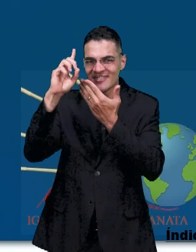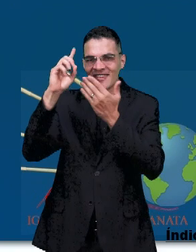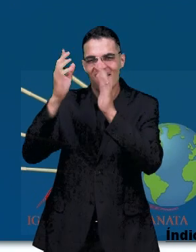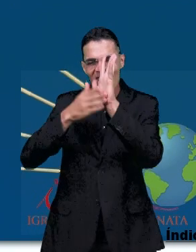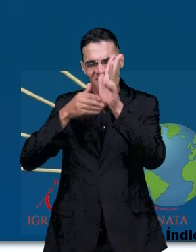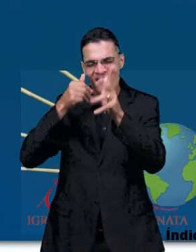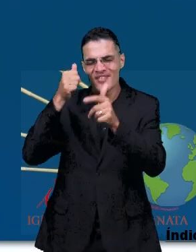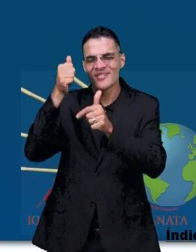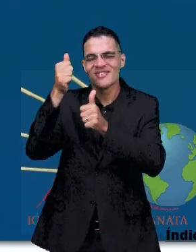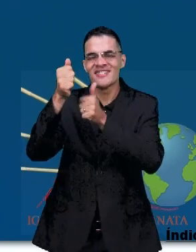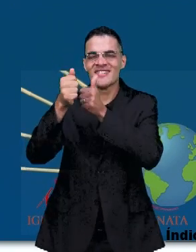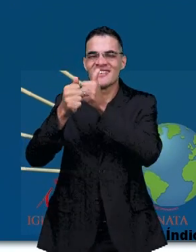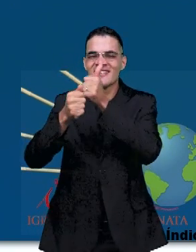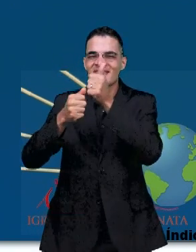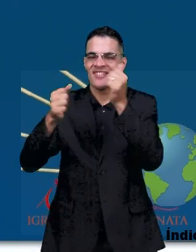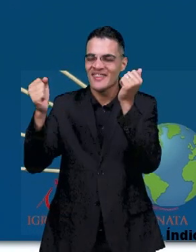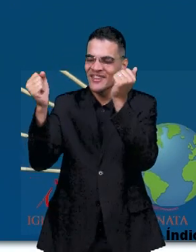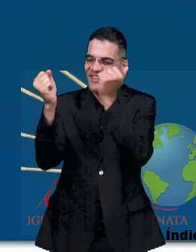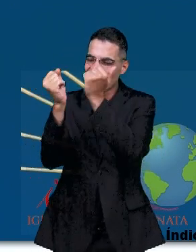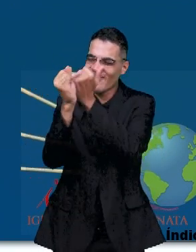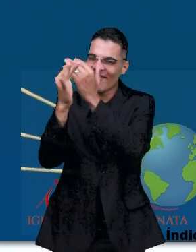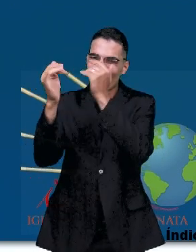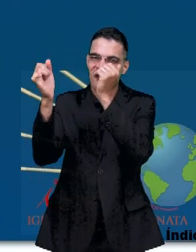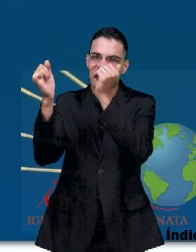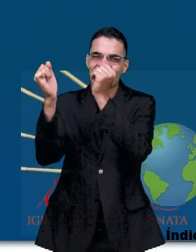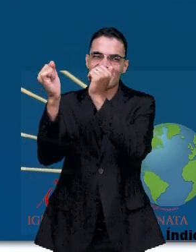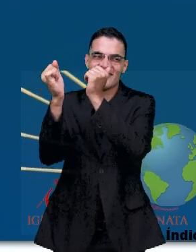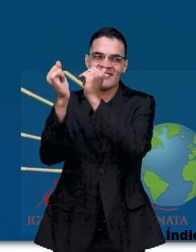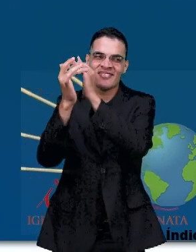Аллилуйя, слава Иисусу.